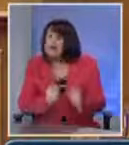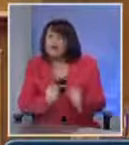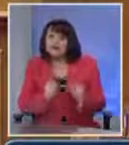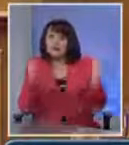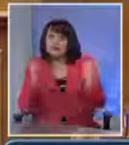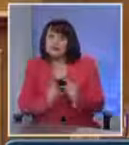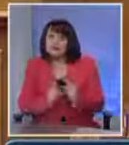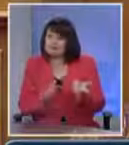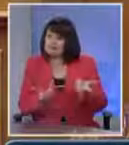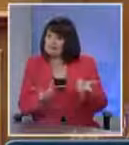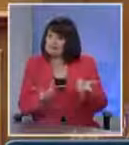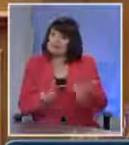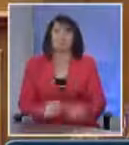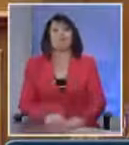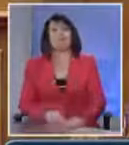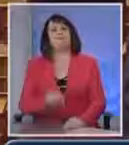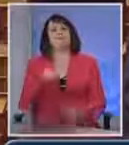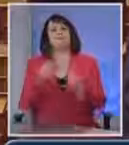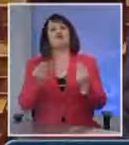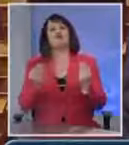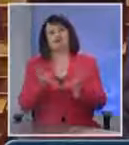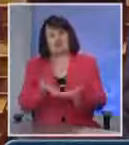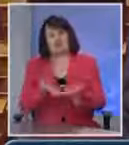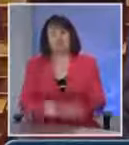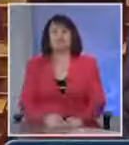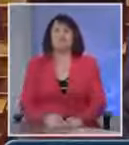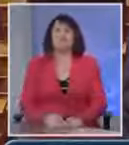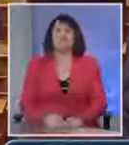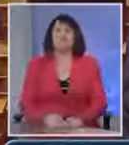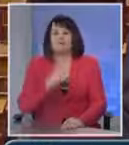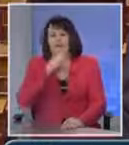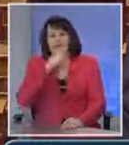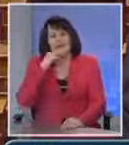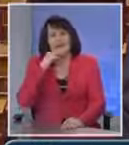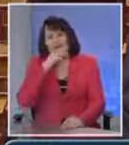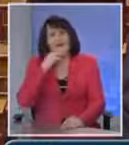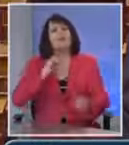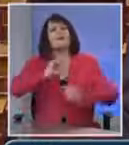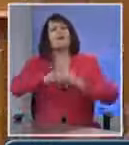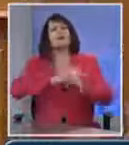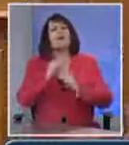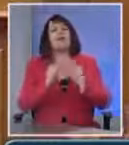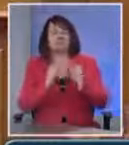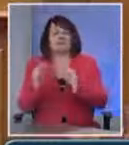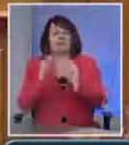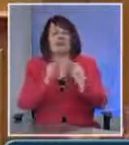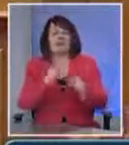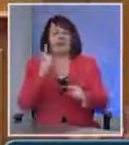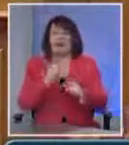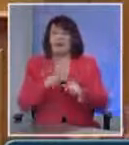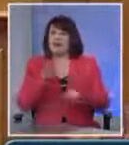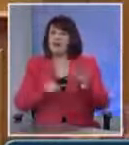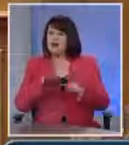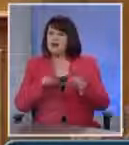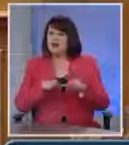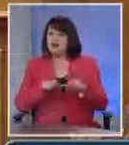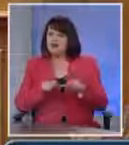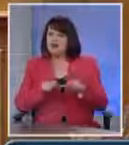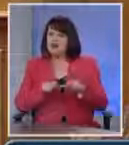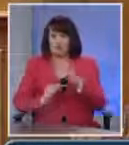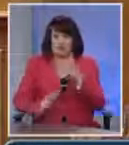όμως στην ουσία της συζήτησης, την οποία προσπαθείτε να κάνετε τις τελευταίες μέρες. Είναι η απλή αναλογική, η